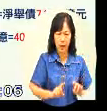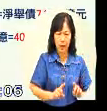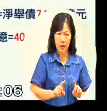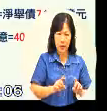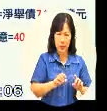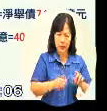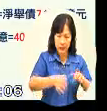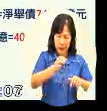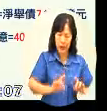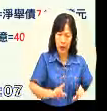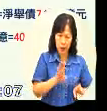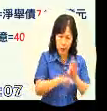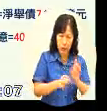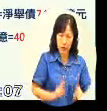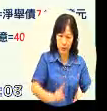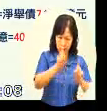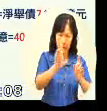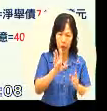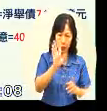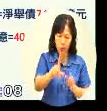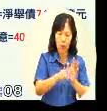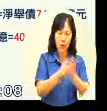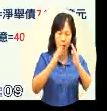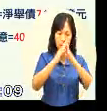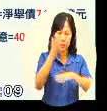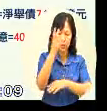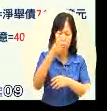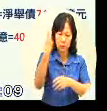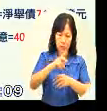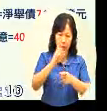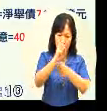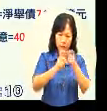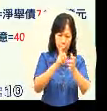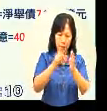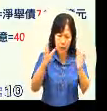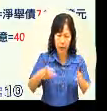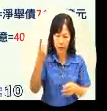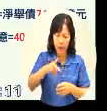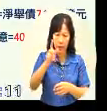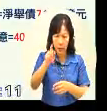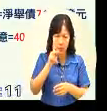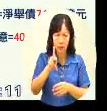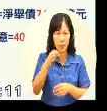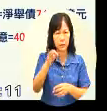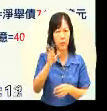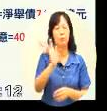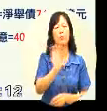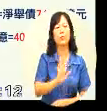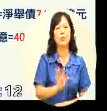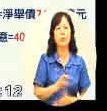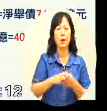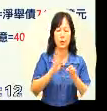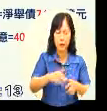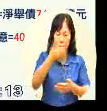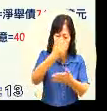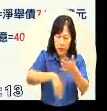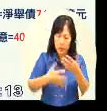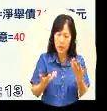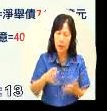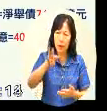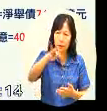府呢10年内呢是不用举债的。因为我们目前的预算剩余呢